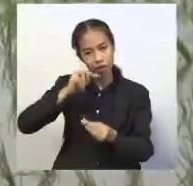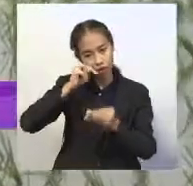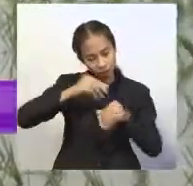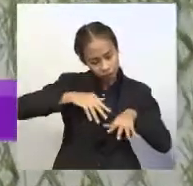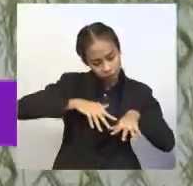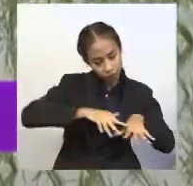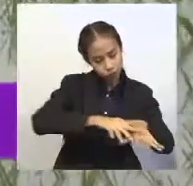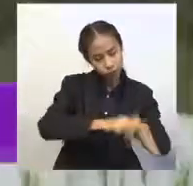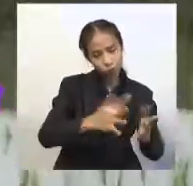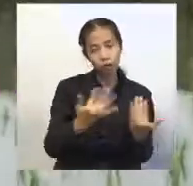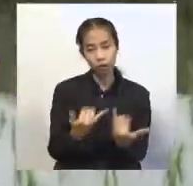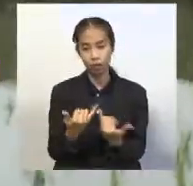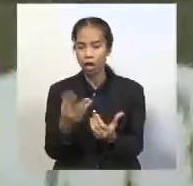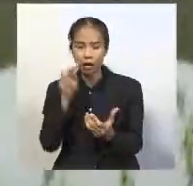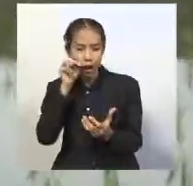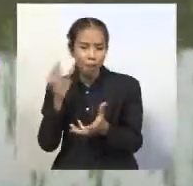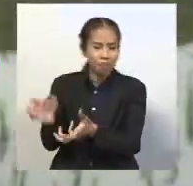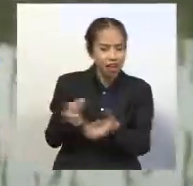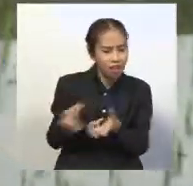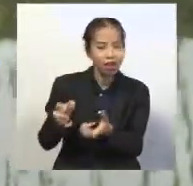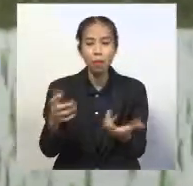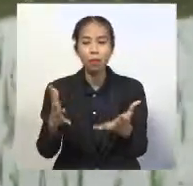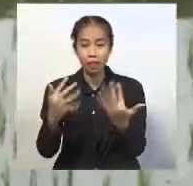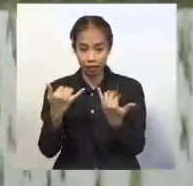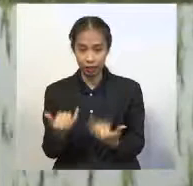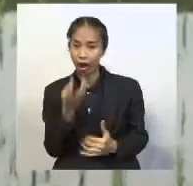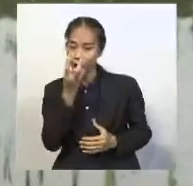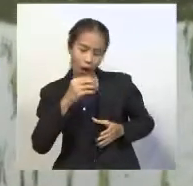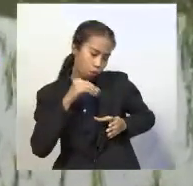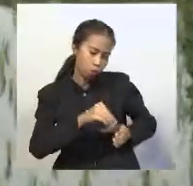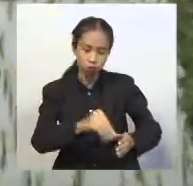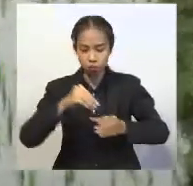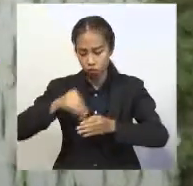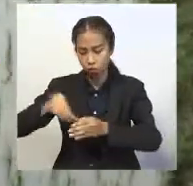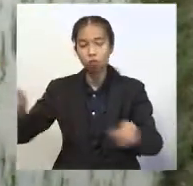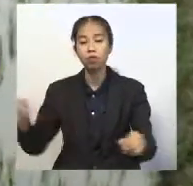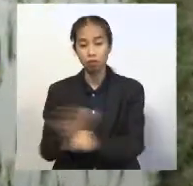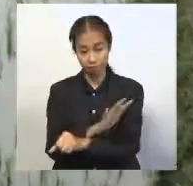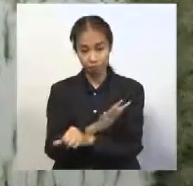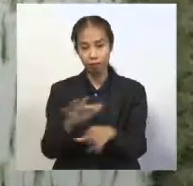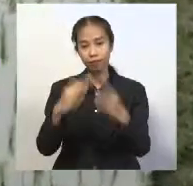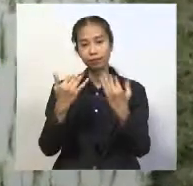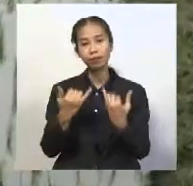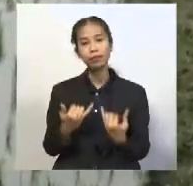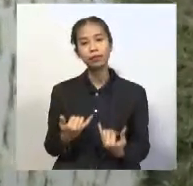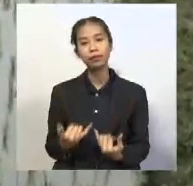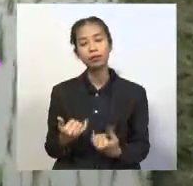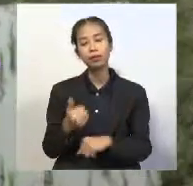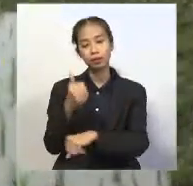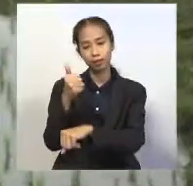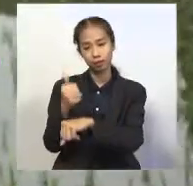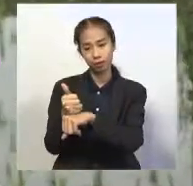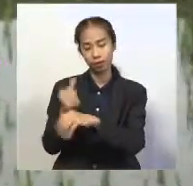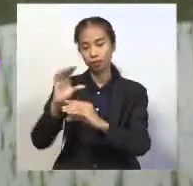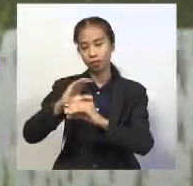การแย่งน้ำตอนนี้เกษตรกรครับได้ปลูกข้าวจนแล้วเสร็จในทุกพื้นที่ด้านนายสุรศักดิ์สุพรรณคงผู้อำนวย